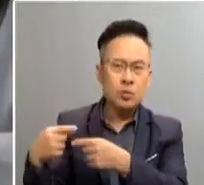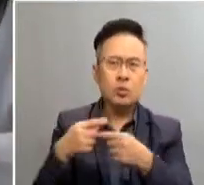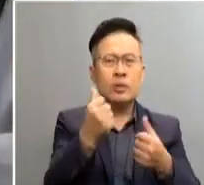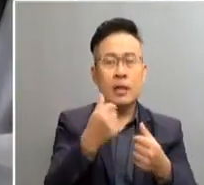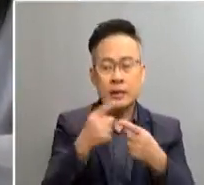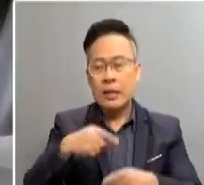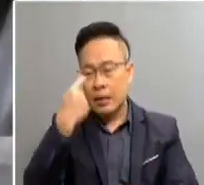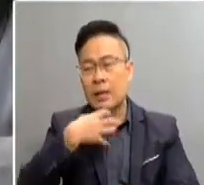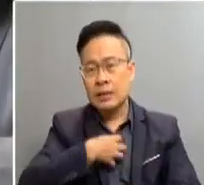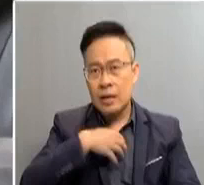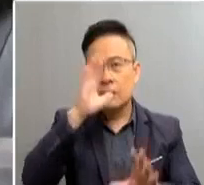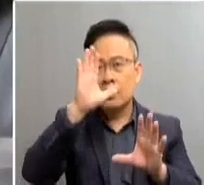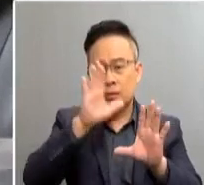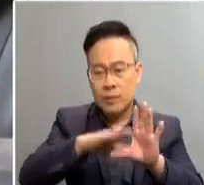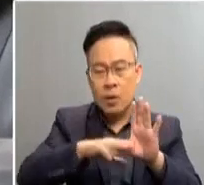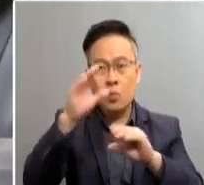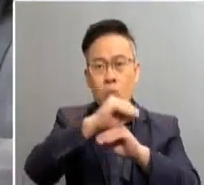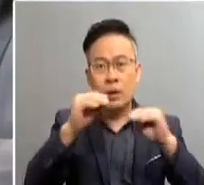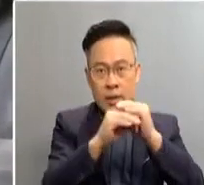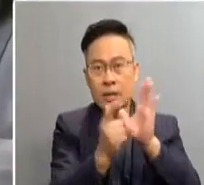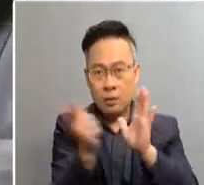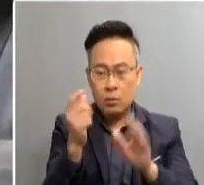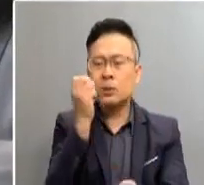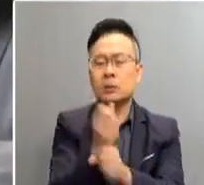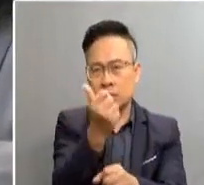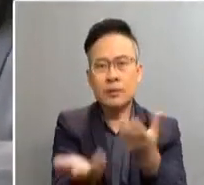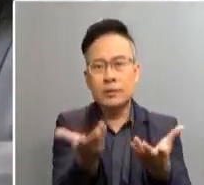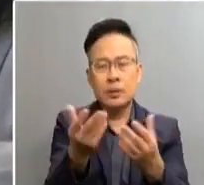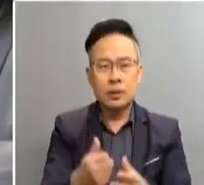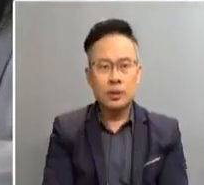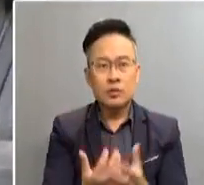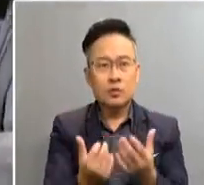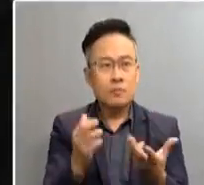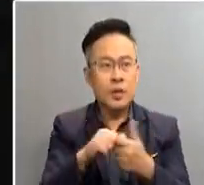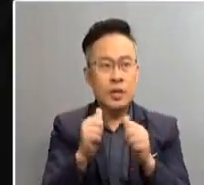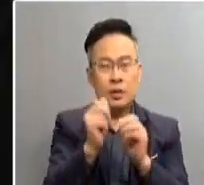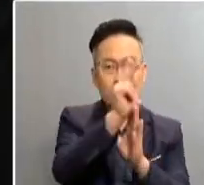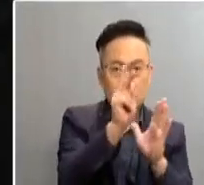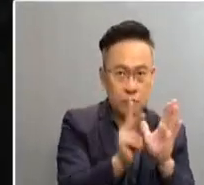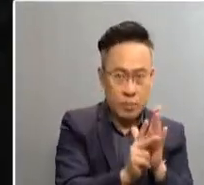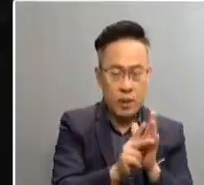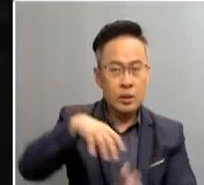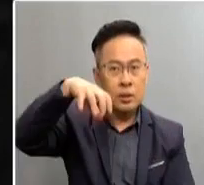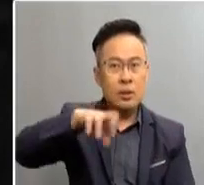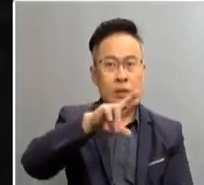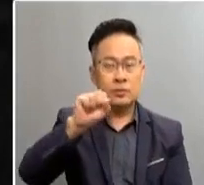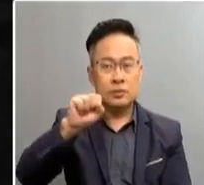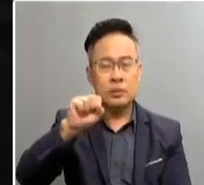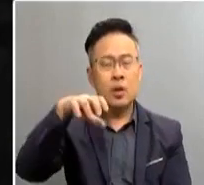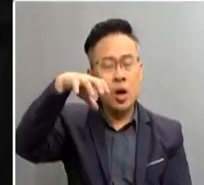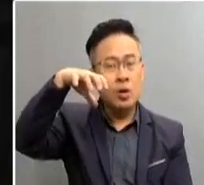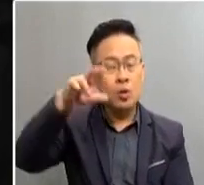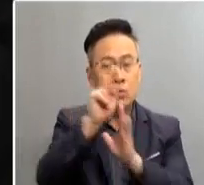จกับฝ่ายบริหารที่จะฝ่าฟันวิกฤตที่เกิดขึ้นไปได้ทีนี้มีประเด็นความขัดแย้งของกฎหมายเกี่ยวกับรัฐวิสาหกิจและกฎหมายกสทช.